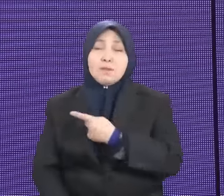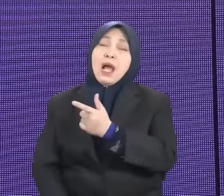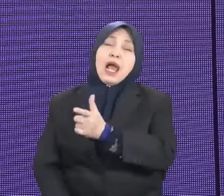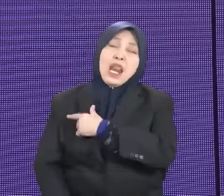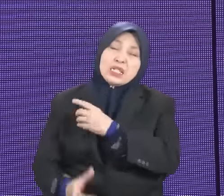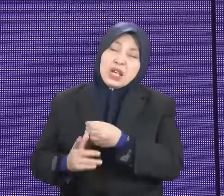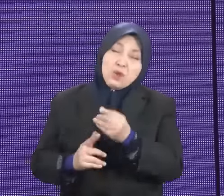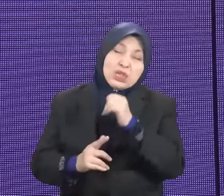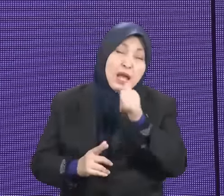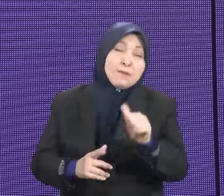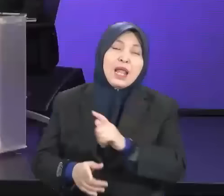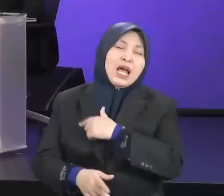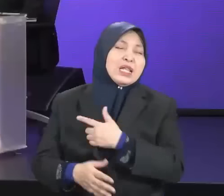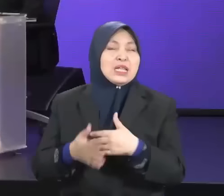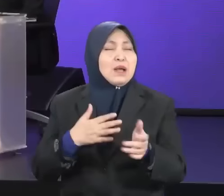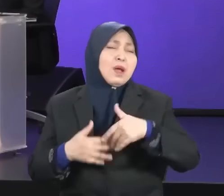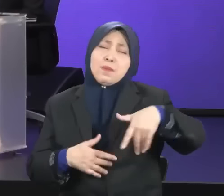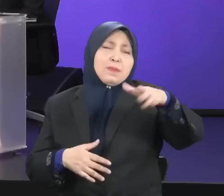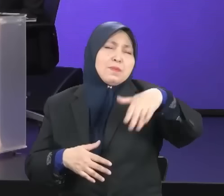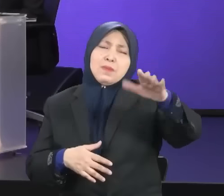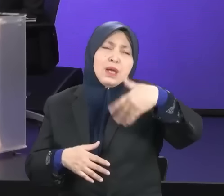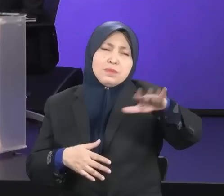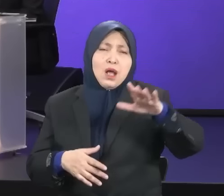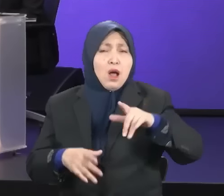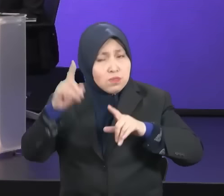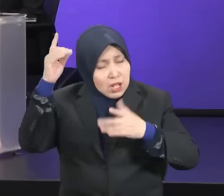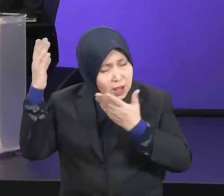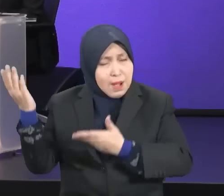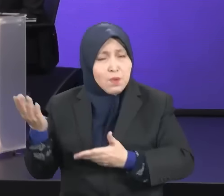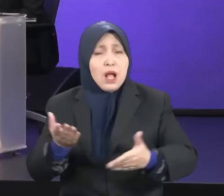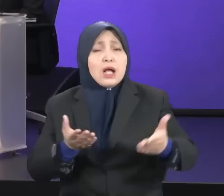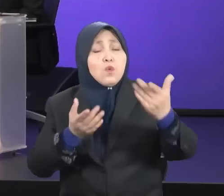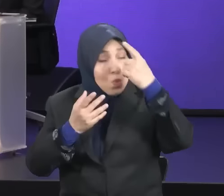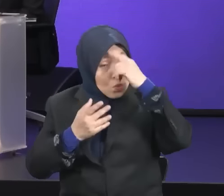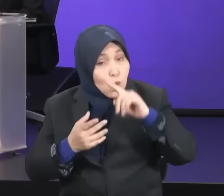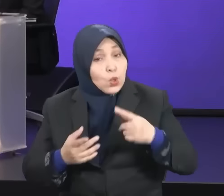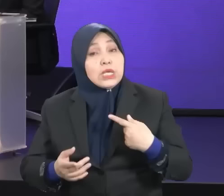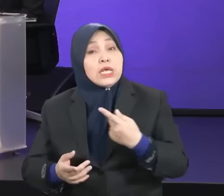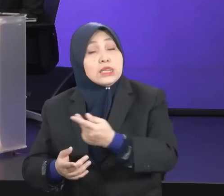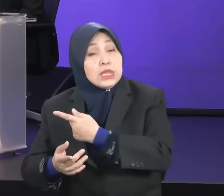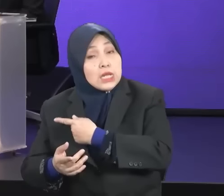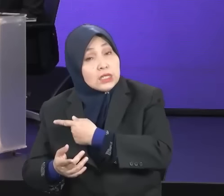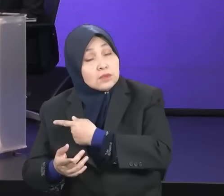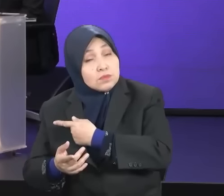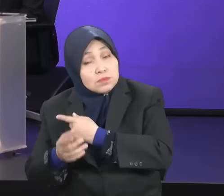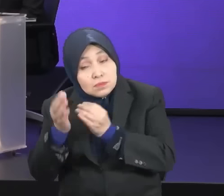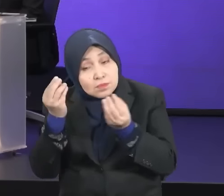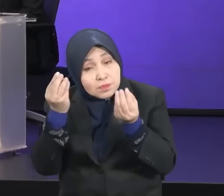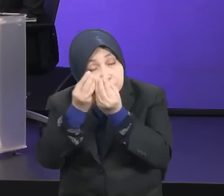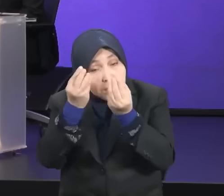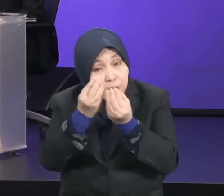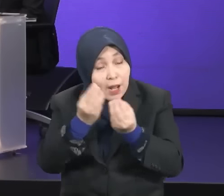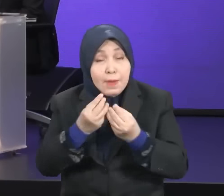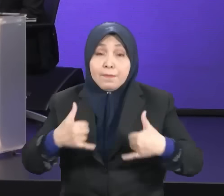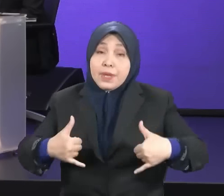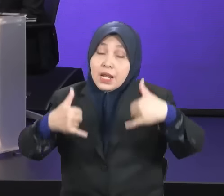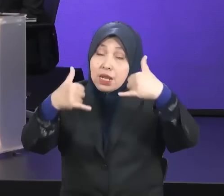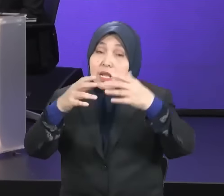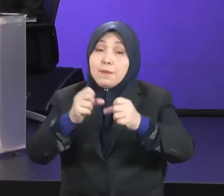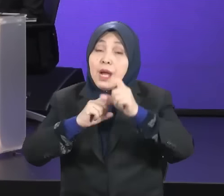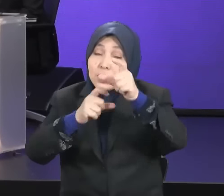malas ada kata pula kau pergi dulu kau pergi dulu kan Allah akan bawa juga kita untuk di dikira dapat piala dapat